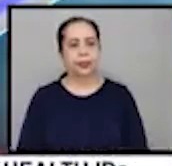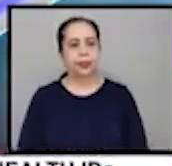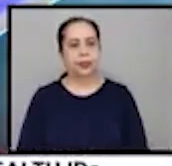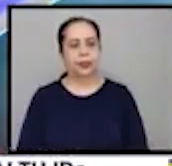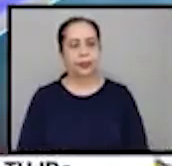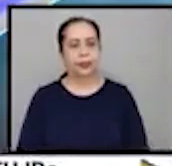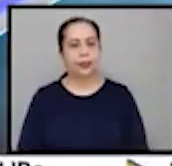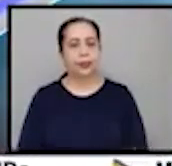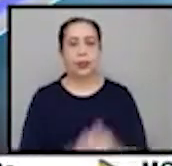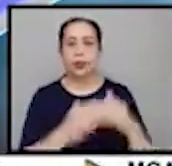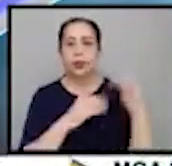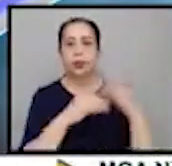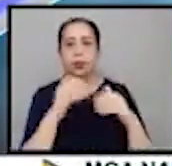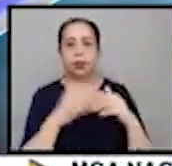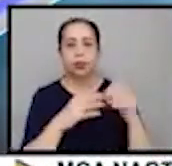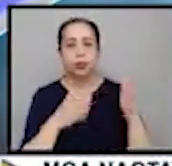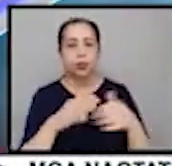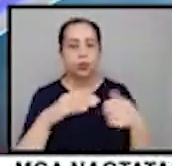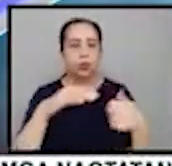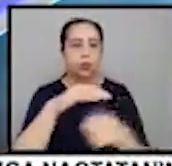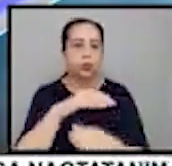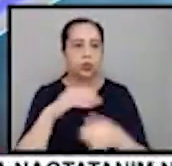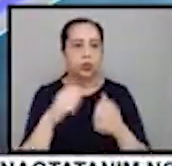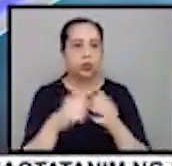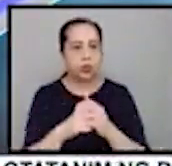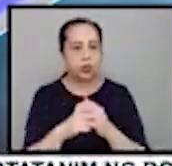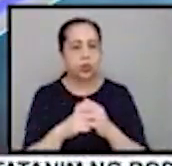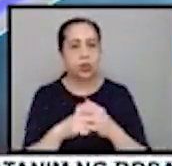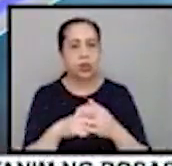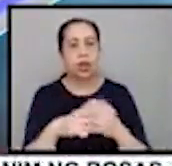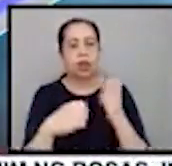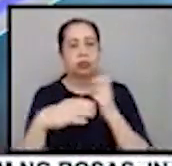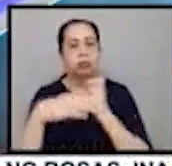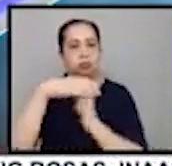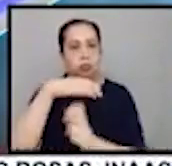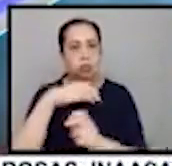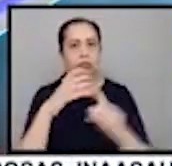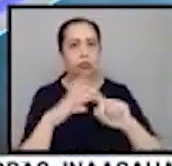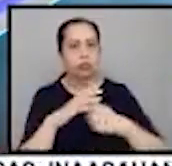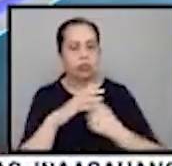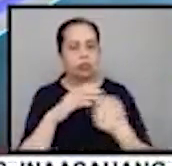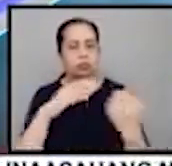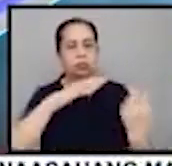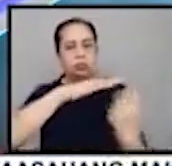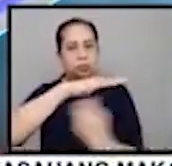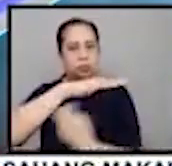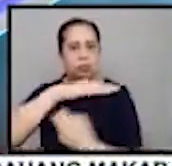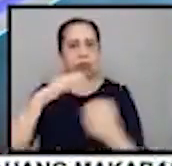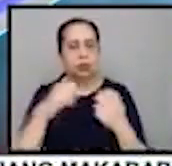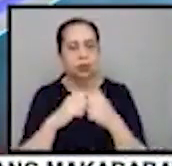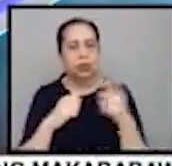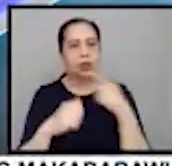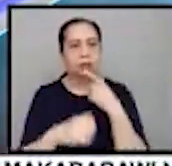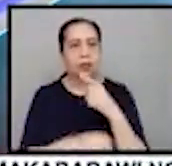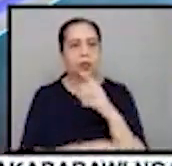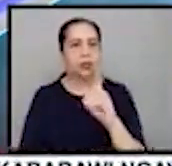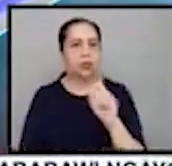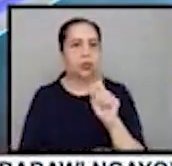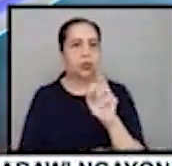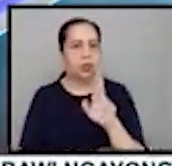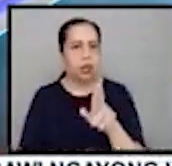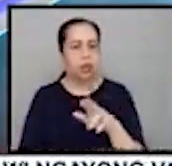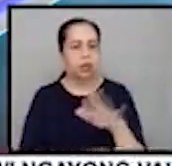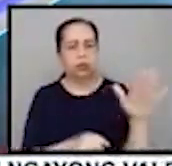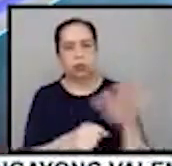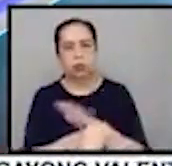Konstruksyon ng dalawang underground station ng Metro Manila Subway inumpisahan na. Target po ng Department of Transportation ang full implementation nito